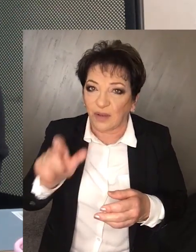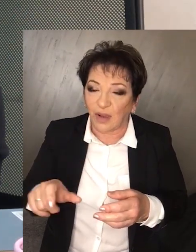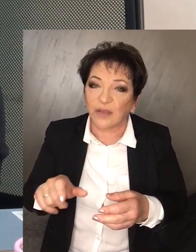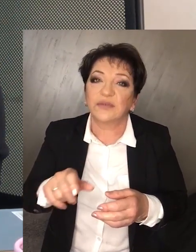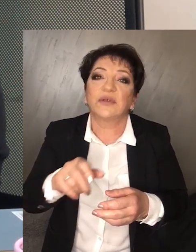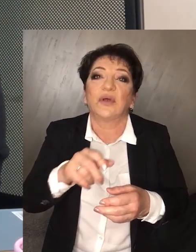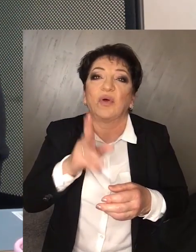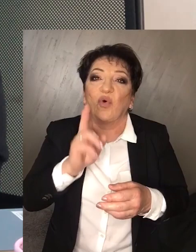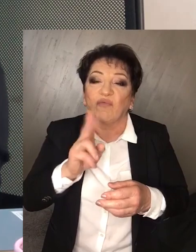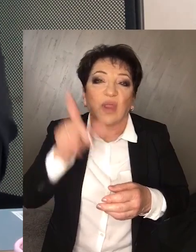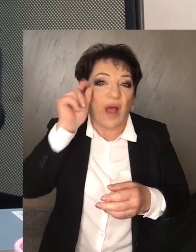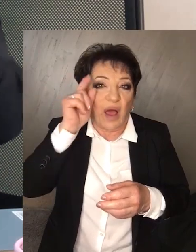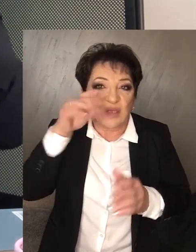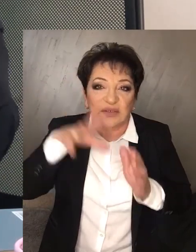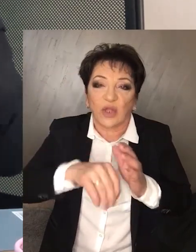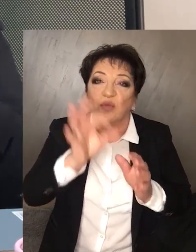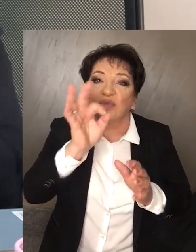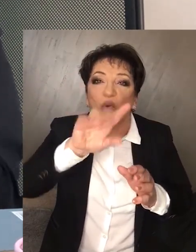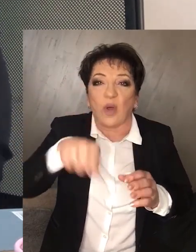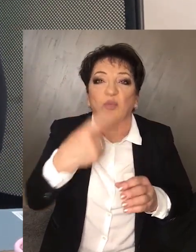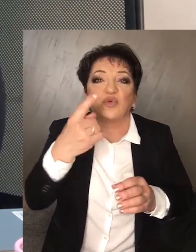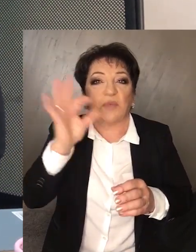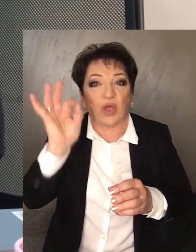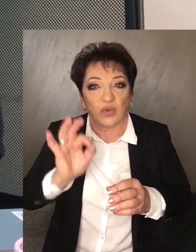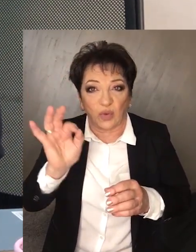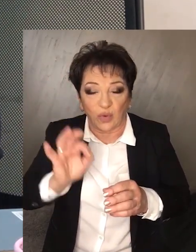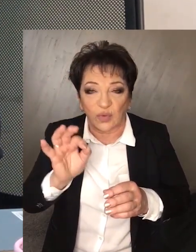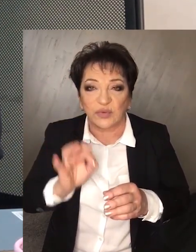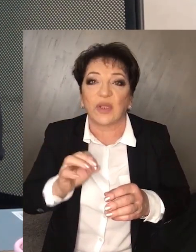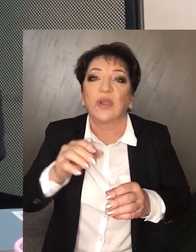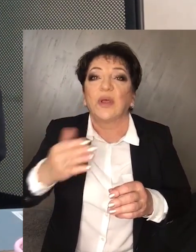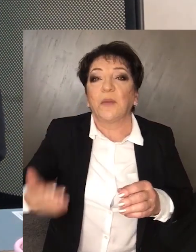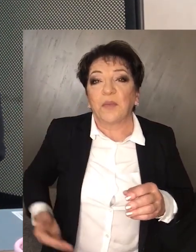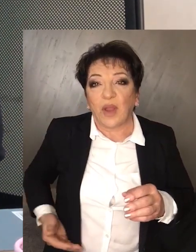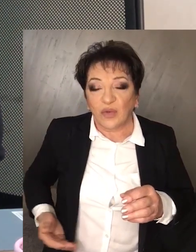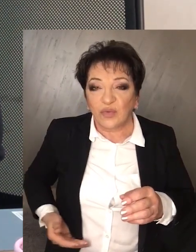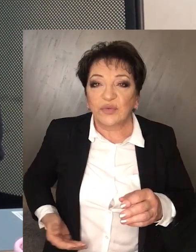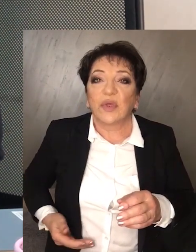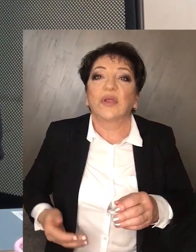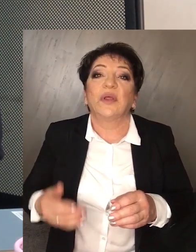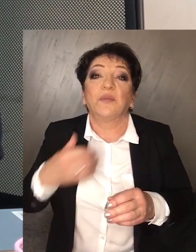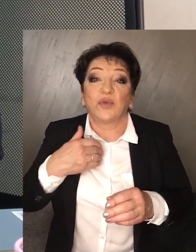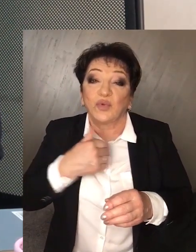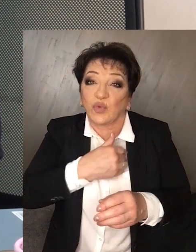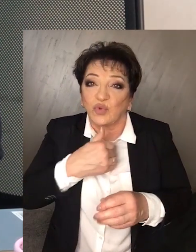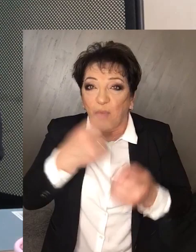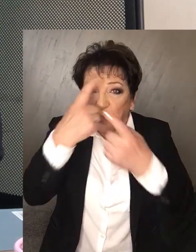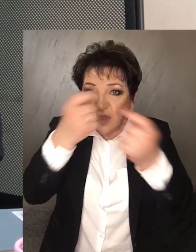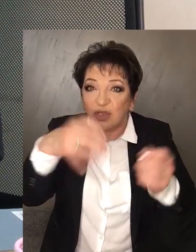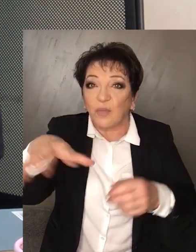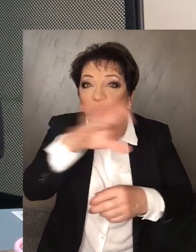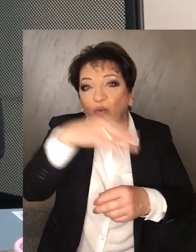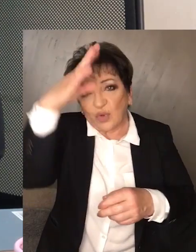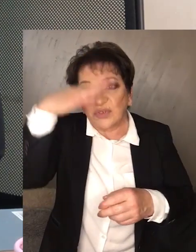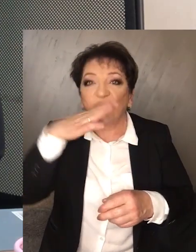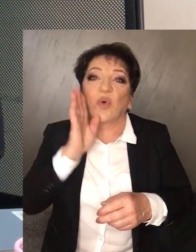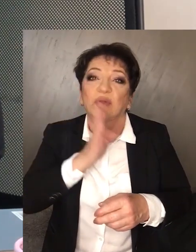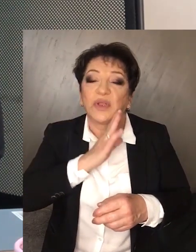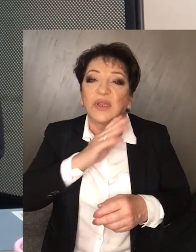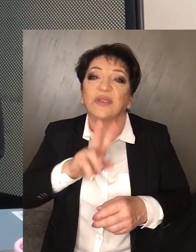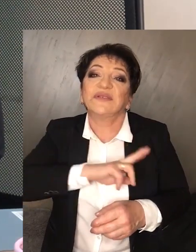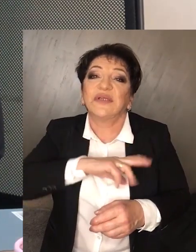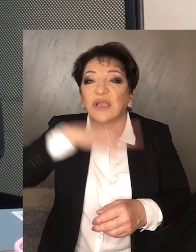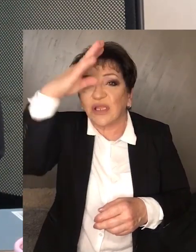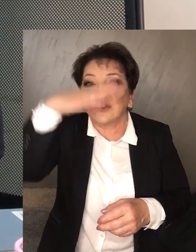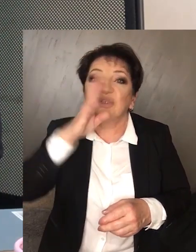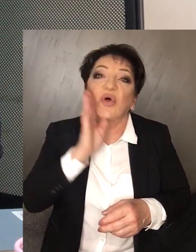որպես խուլերի համայնք, որպես խուլ մարդկանց, որոնք Հայաստանում դրա ամբողջ 1%-ն են կազմում,